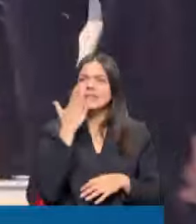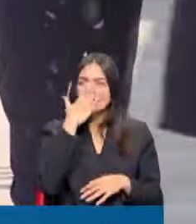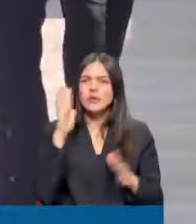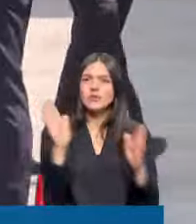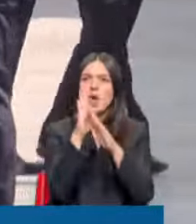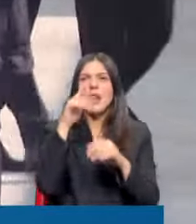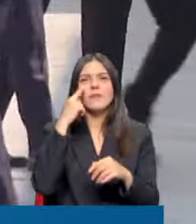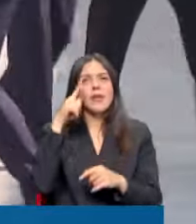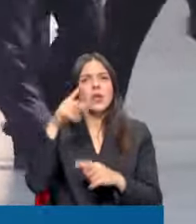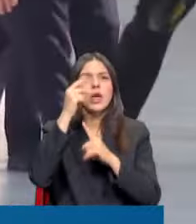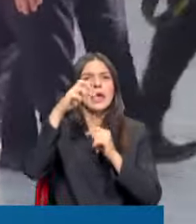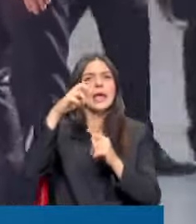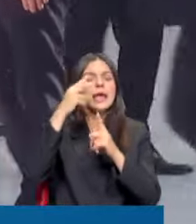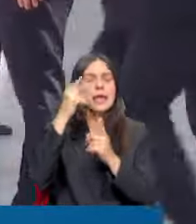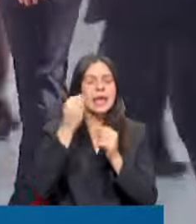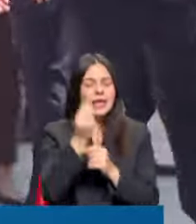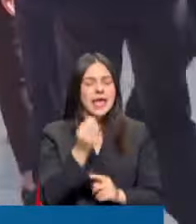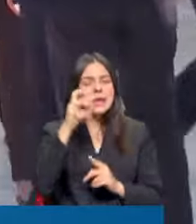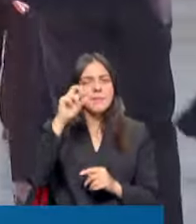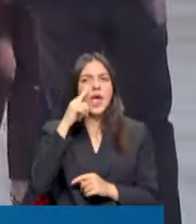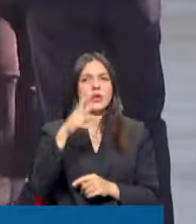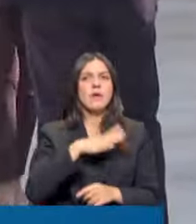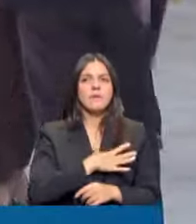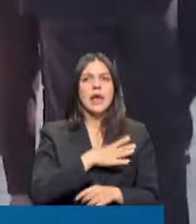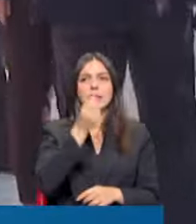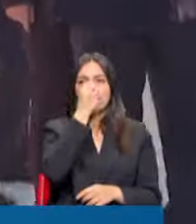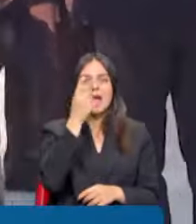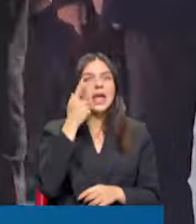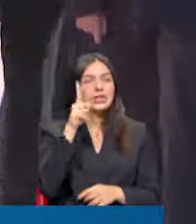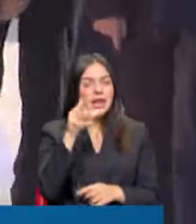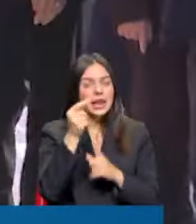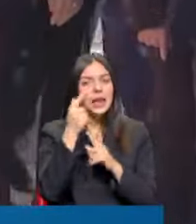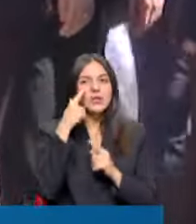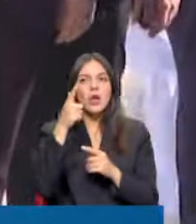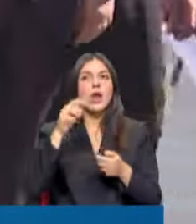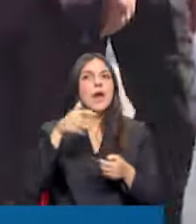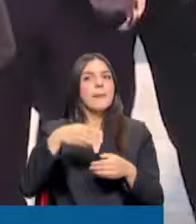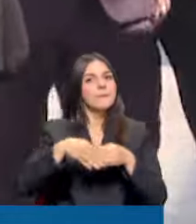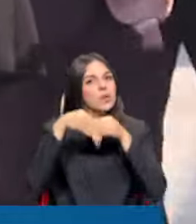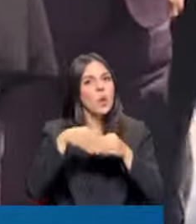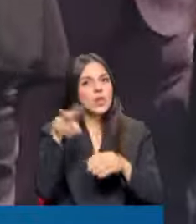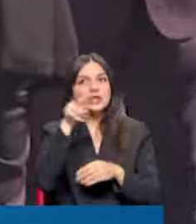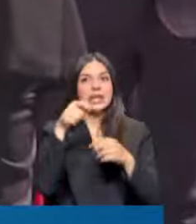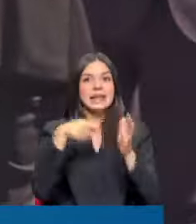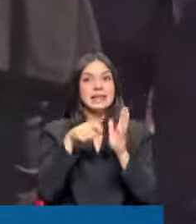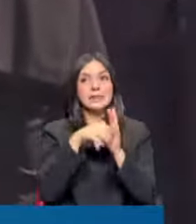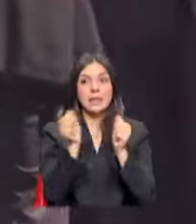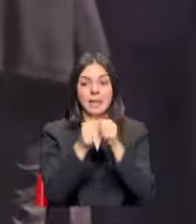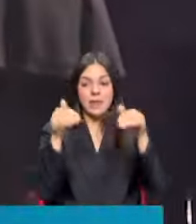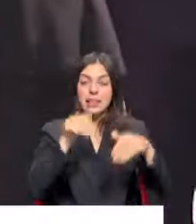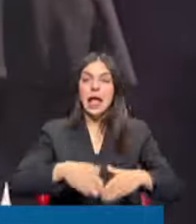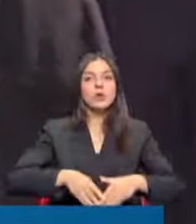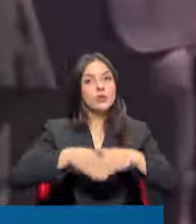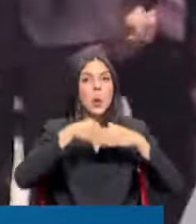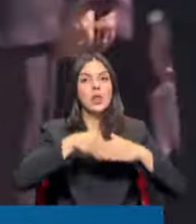vardı. Uzun bir aradan sonra Bahçeli ile ilk temas da Anıtkabir'de gerçekleşti. Dervişoğlu göz teması kurdu, iki isim yan yana geldi,